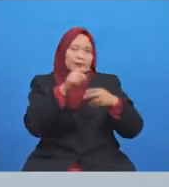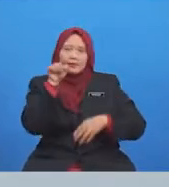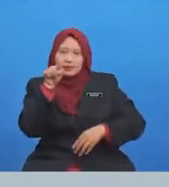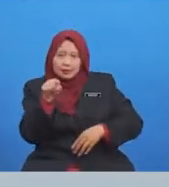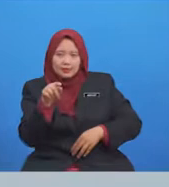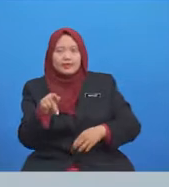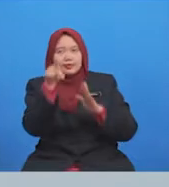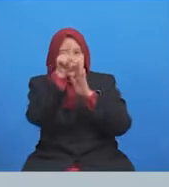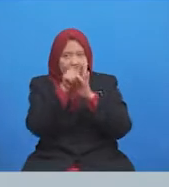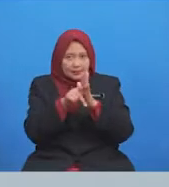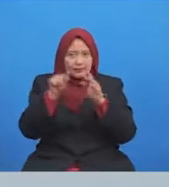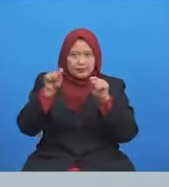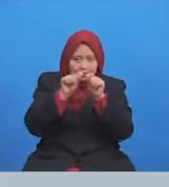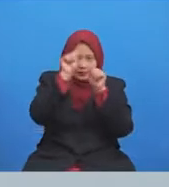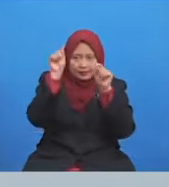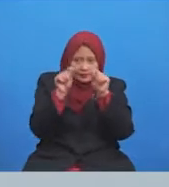ketangenan.